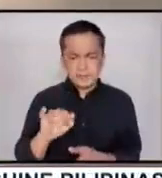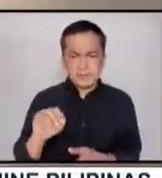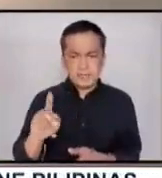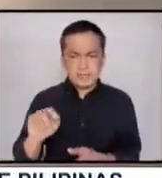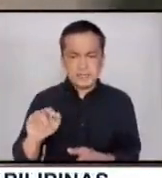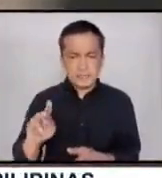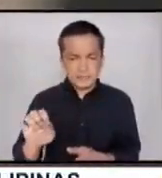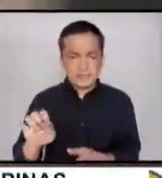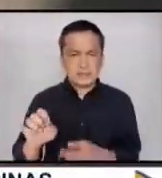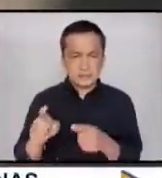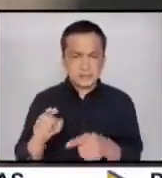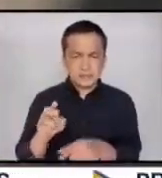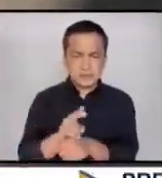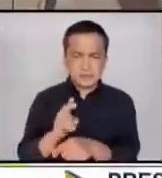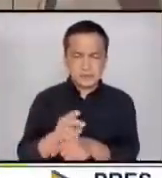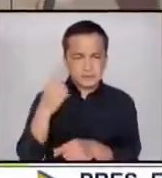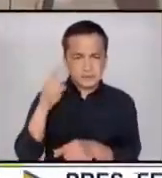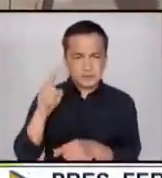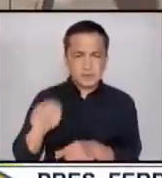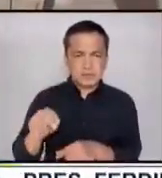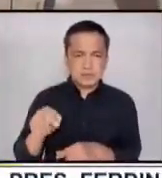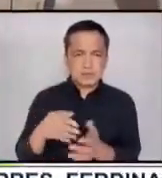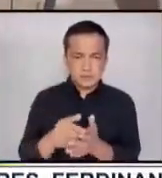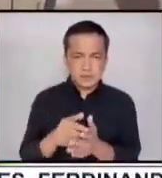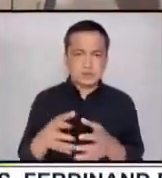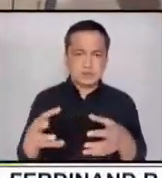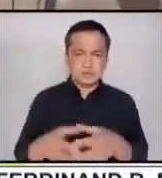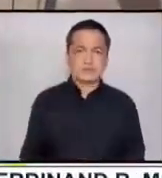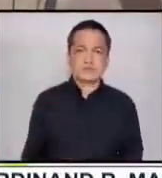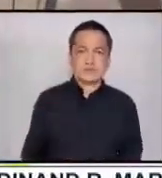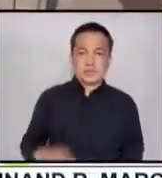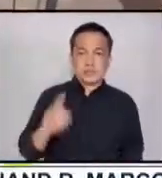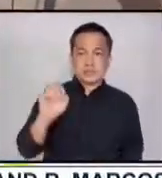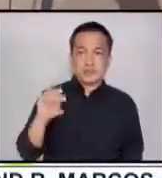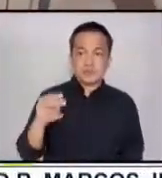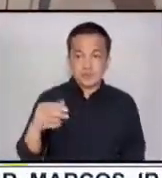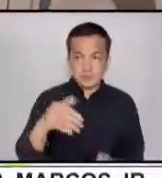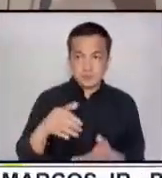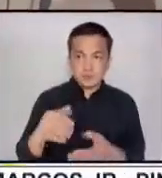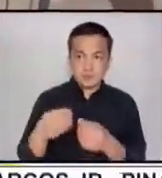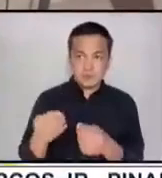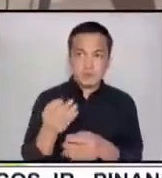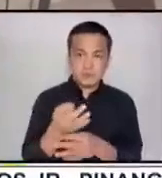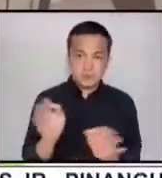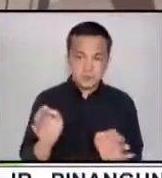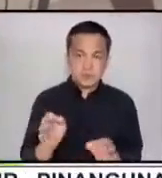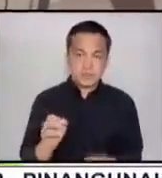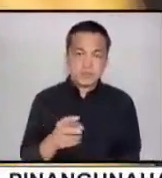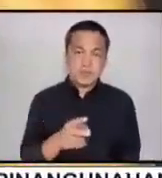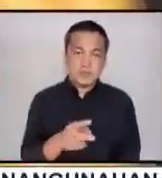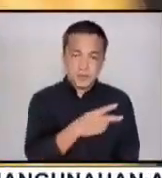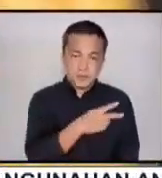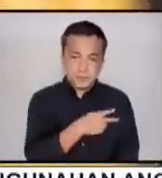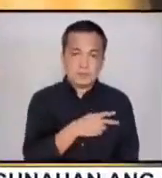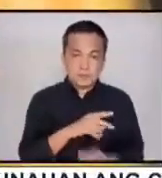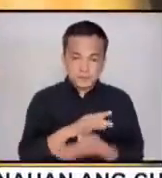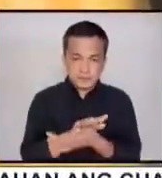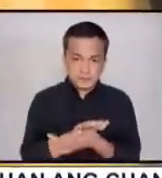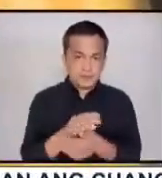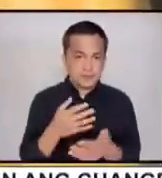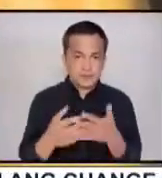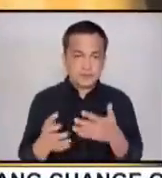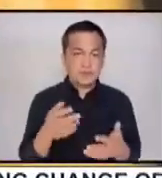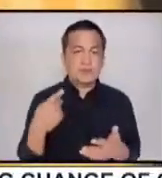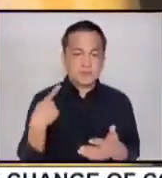nangangailangang vulnerable sector. Pinag-aaralan din ng DOH na ibigay pa rin ng libre ang bakuna kontra COVID-19 kahit mayroon na